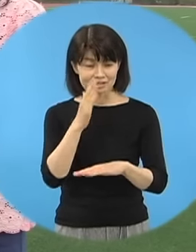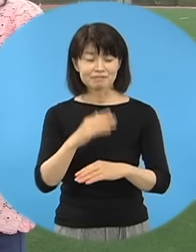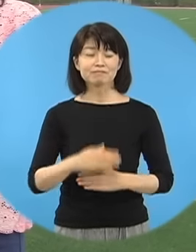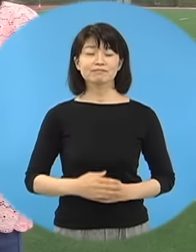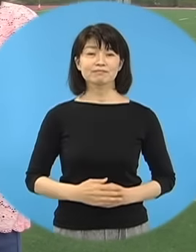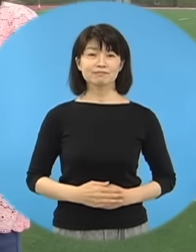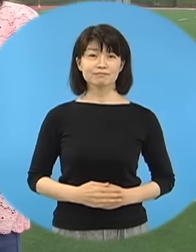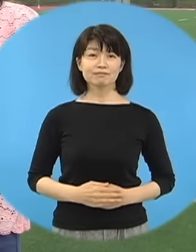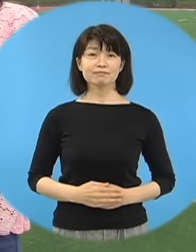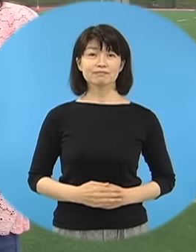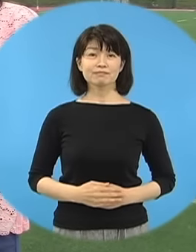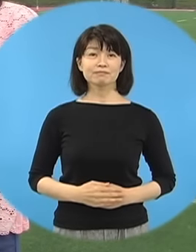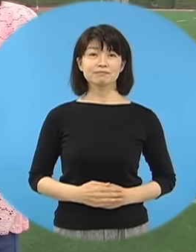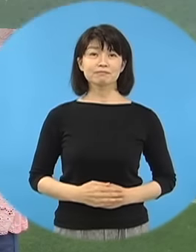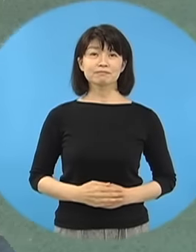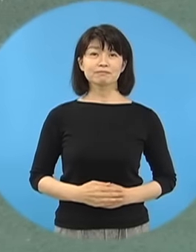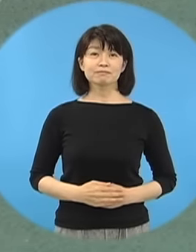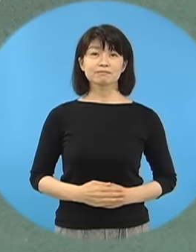まし